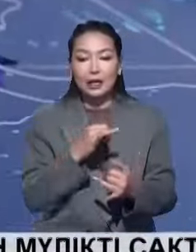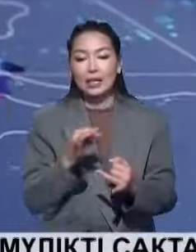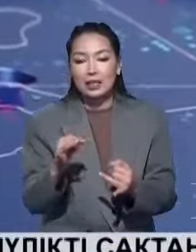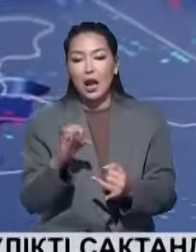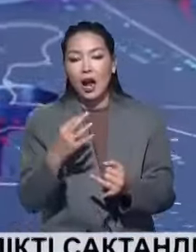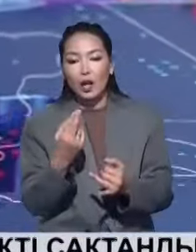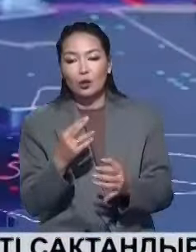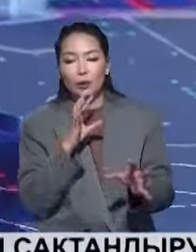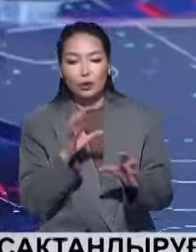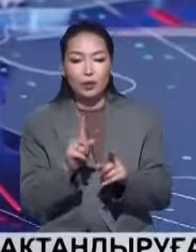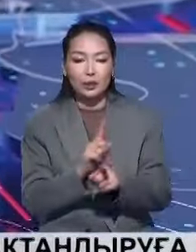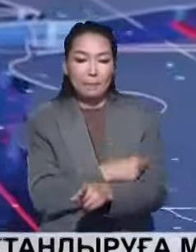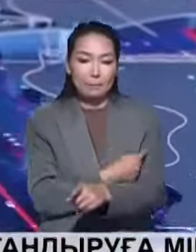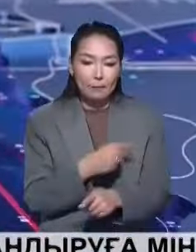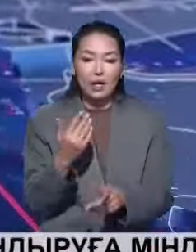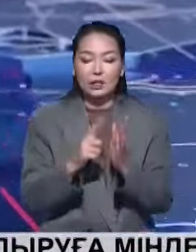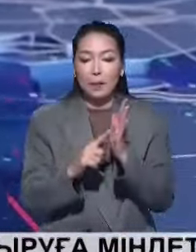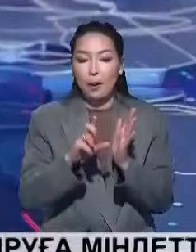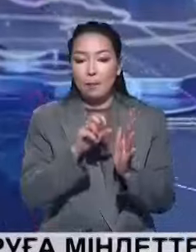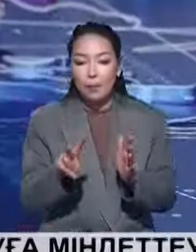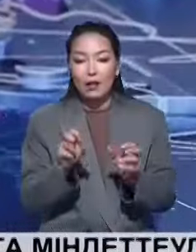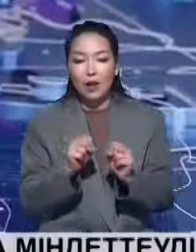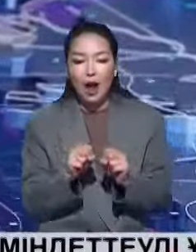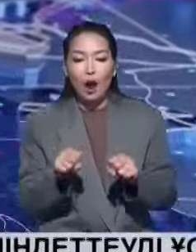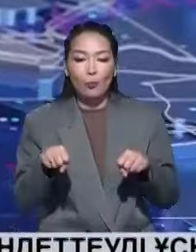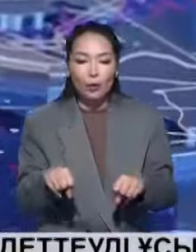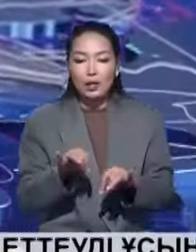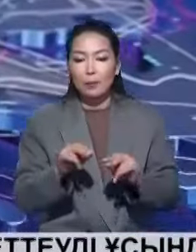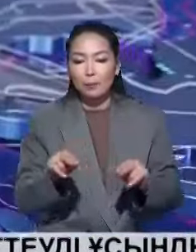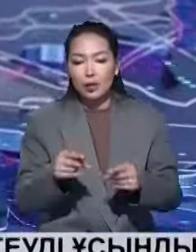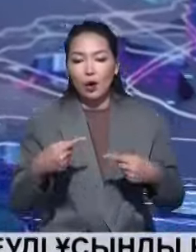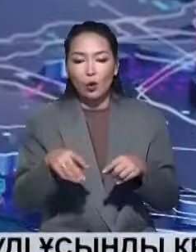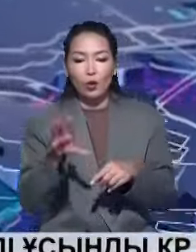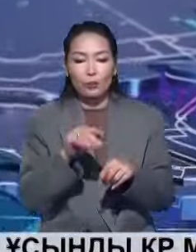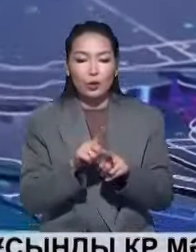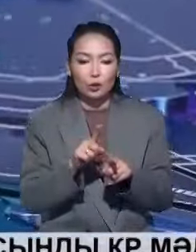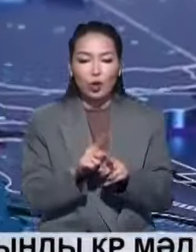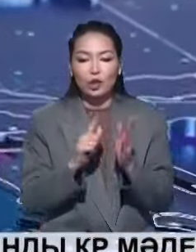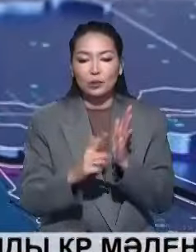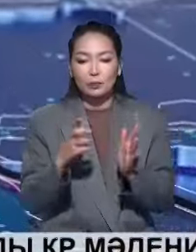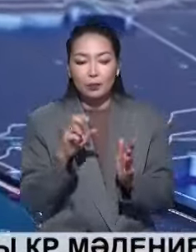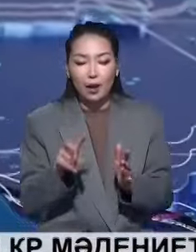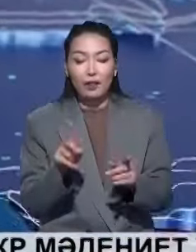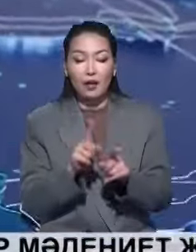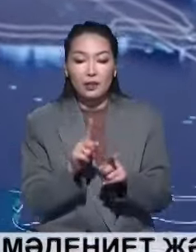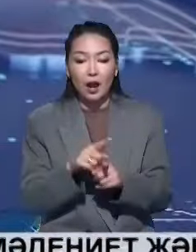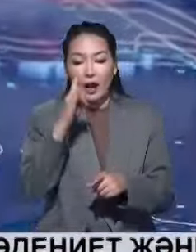мамандықтарға шекті балл 75. Ал шығармашылық емтихан тапсыратындар оқу сауаттылығы мен математикалық сауаттылықтан кемінде 3 балл және